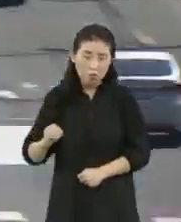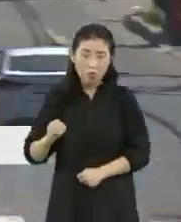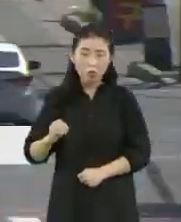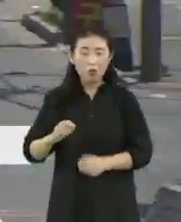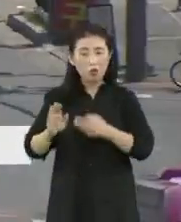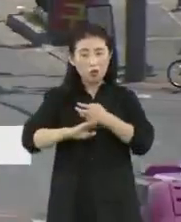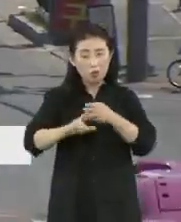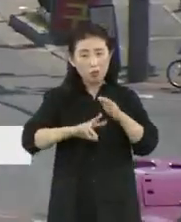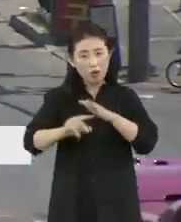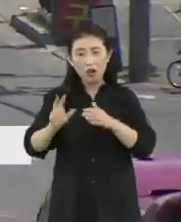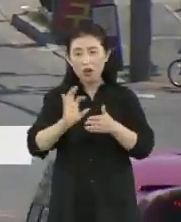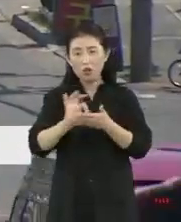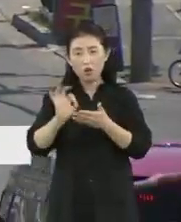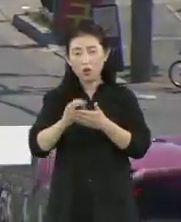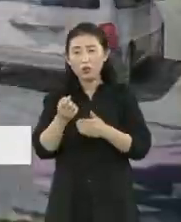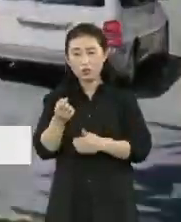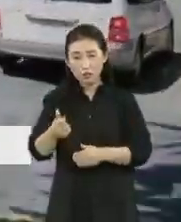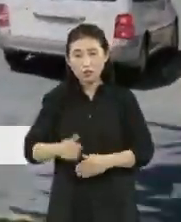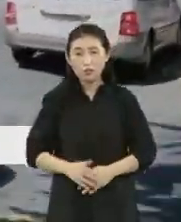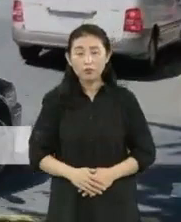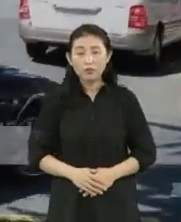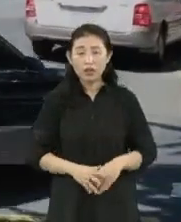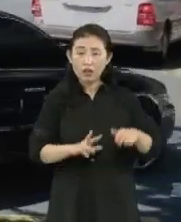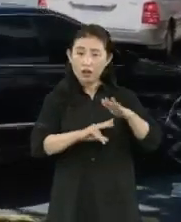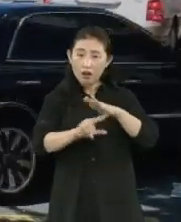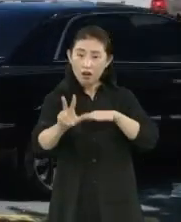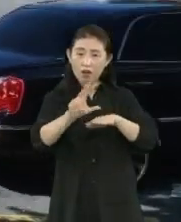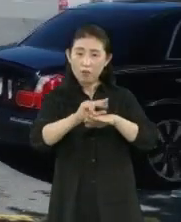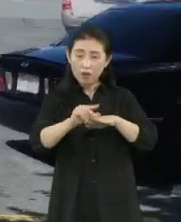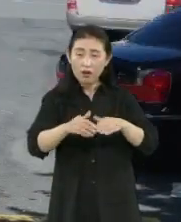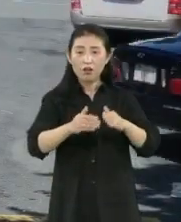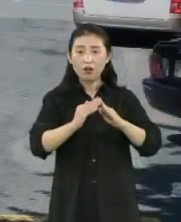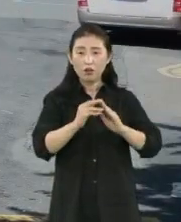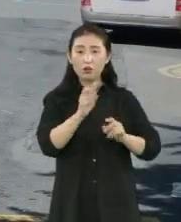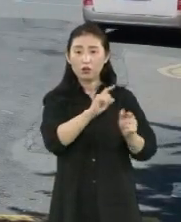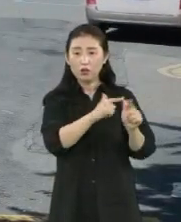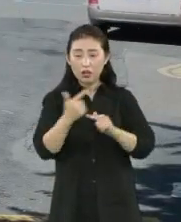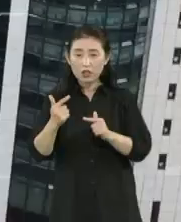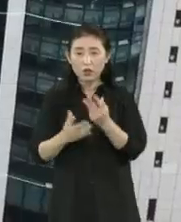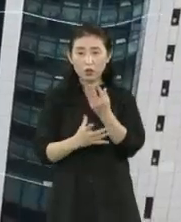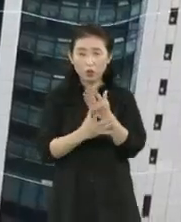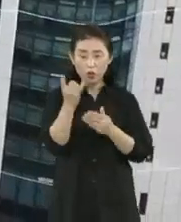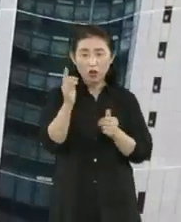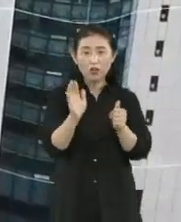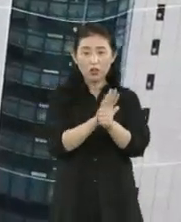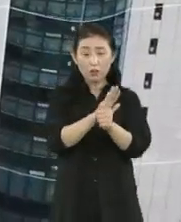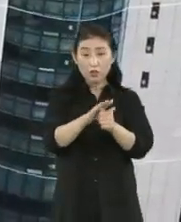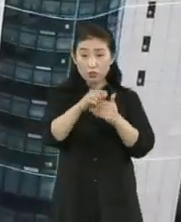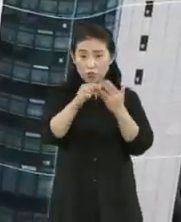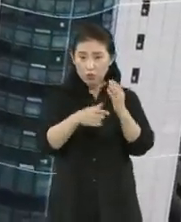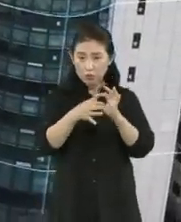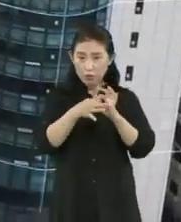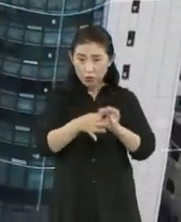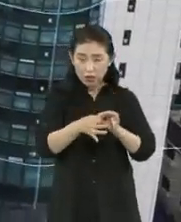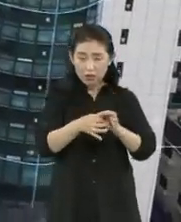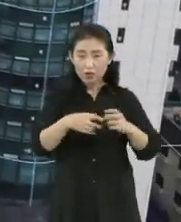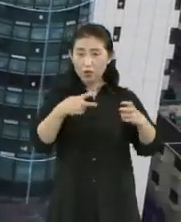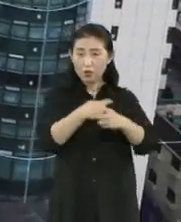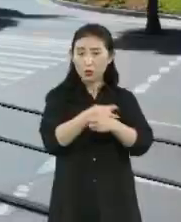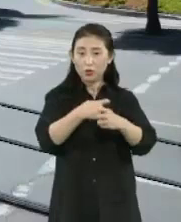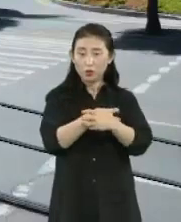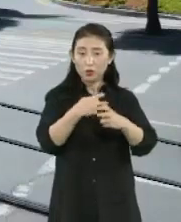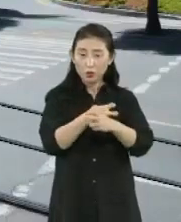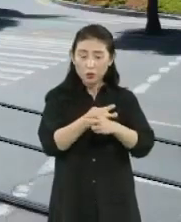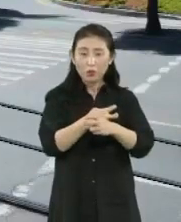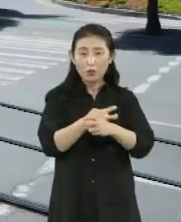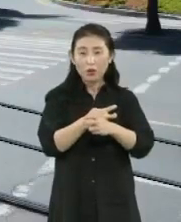낮습니다. 대전교통공사 설립과 트램 건설, 대전형 통합교통서비스 마스를 통해 대중교통